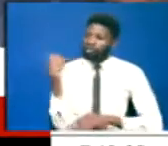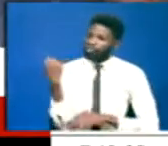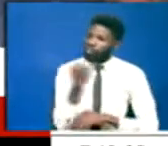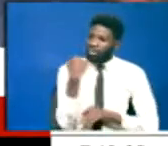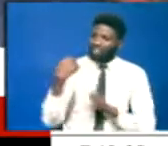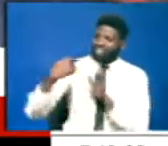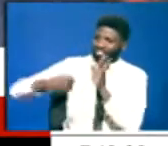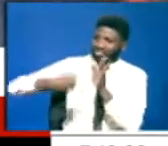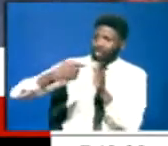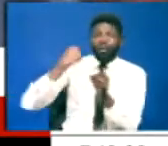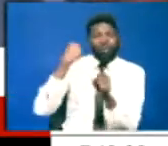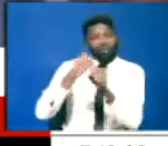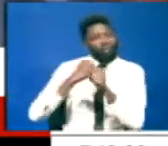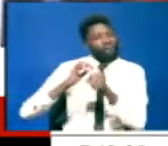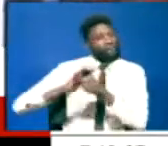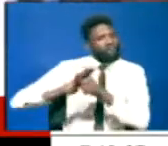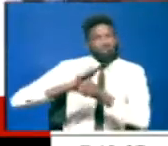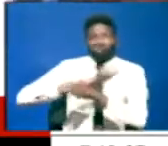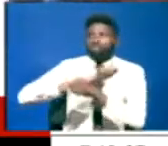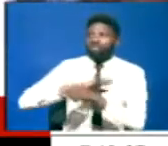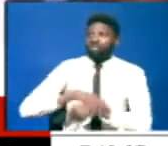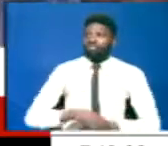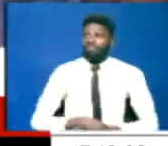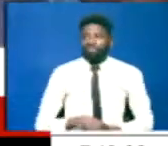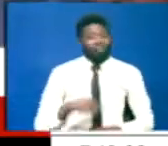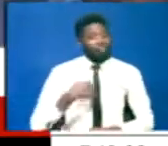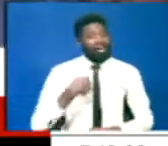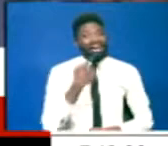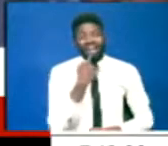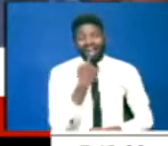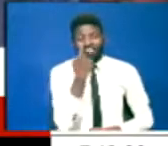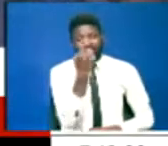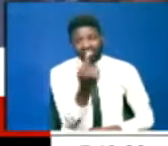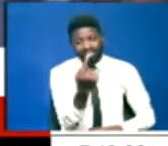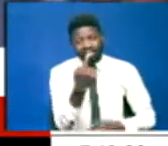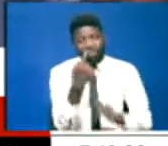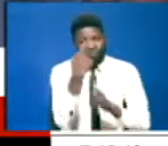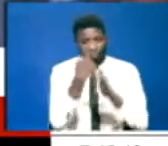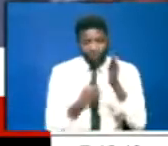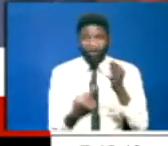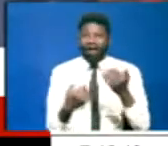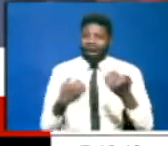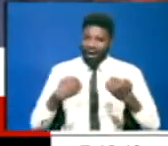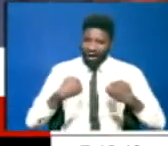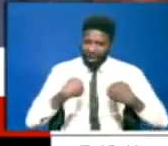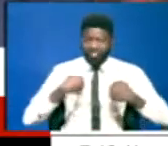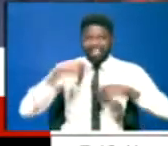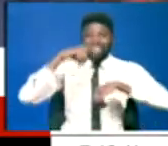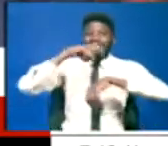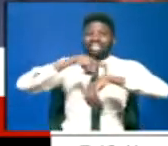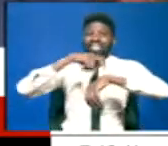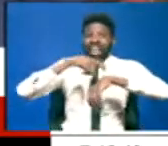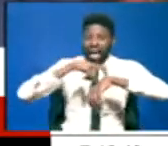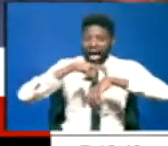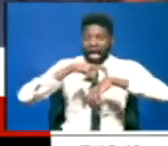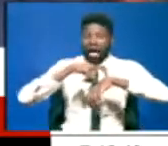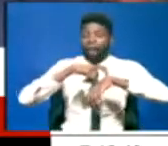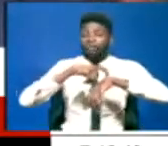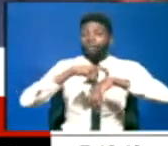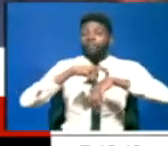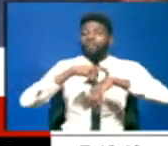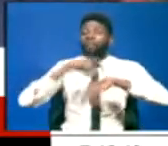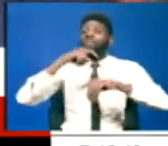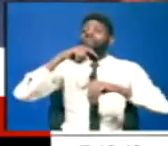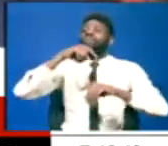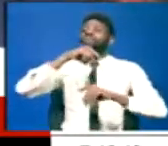steam. Mimi nasema ya kwamba iko wakati nchi inastahili